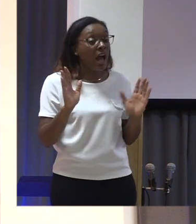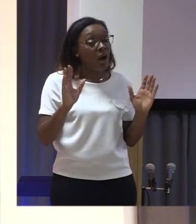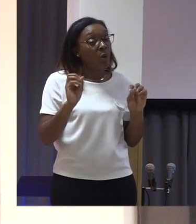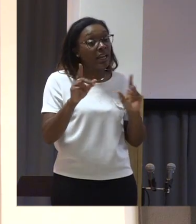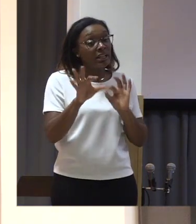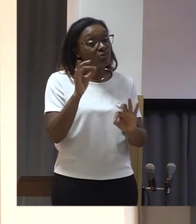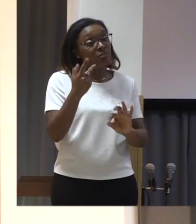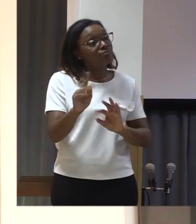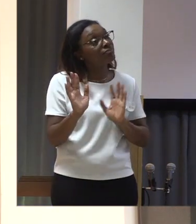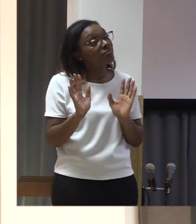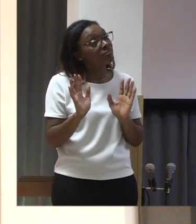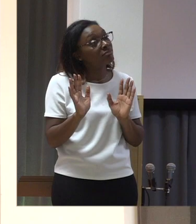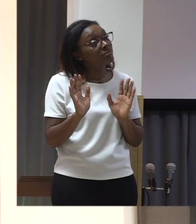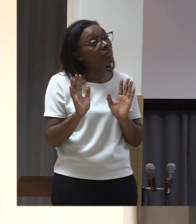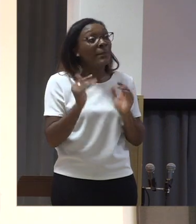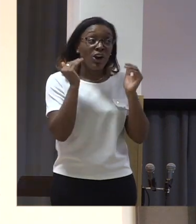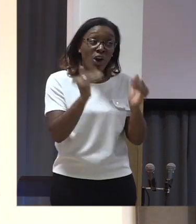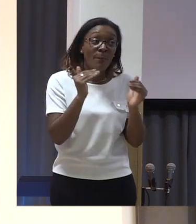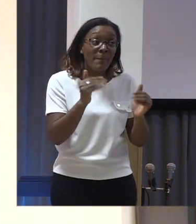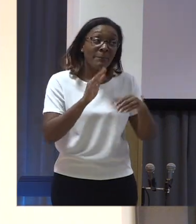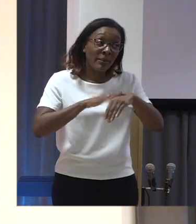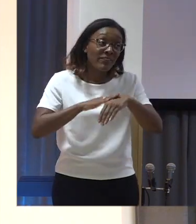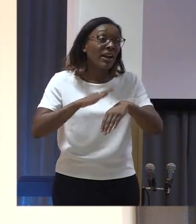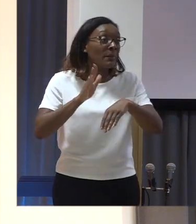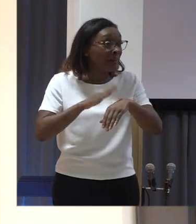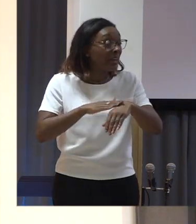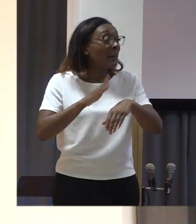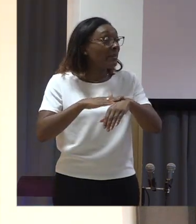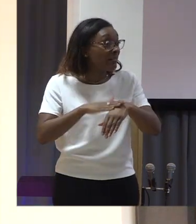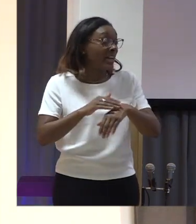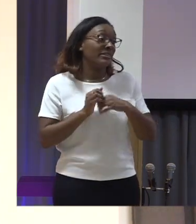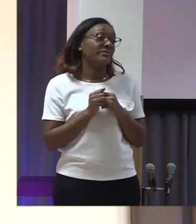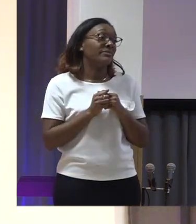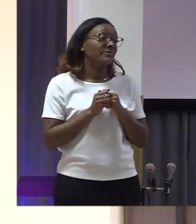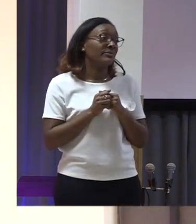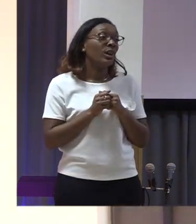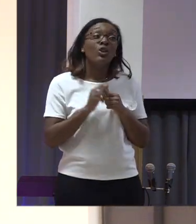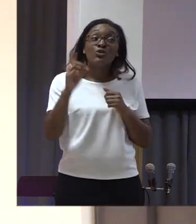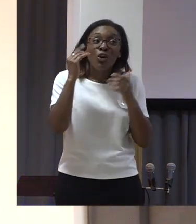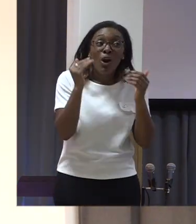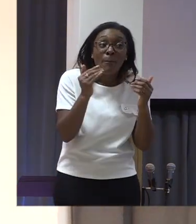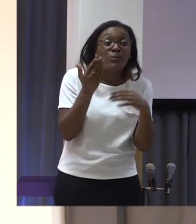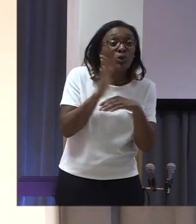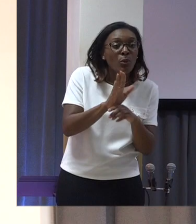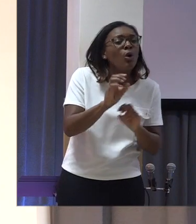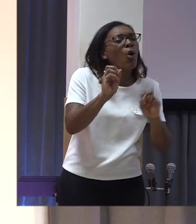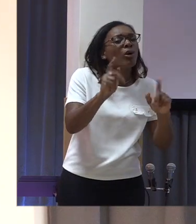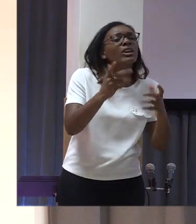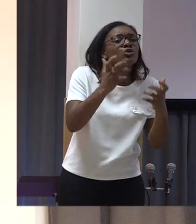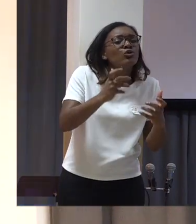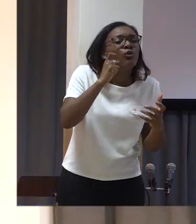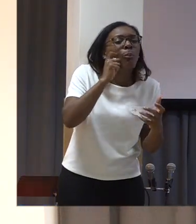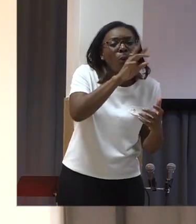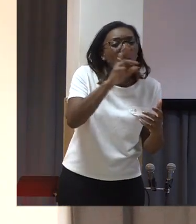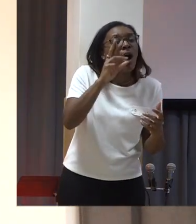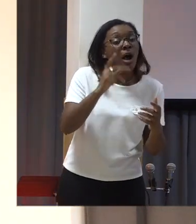Mais il va te prévenir. Il te montre les avantages. Il